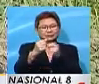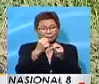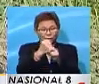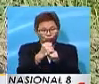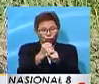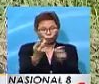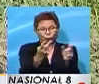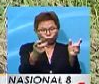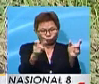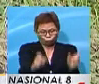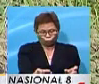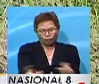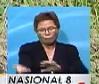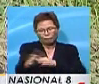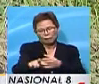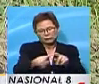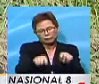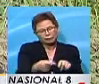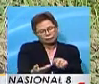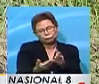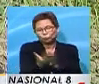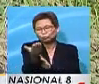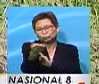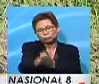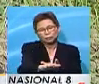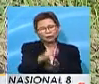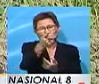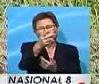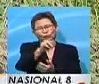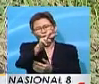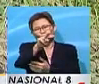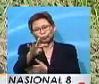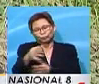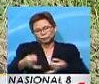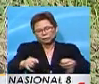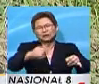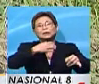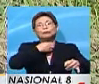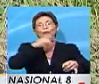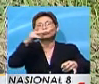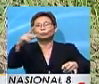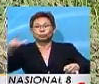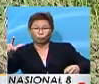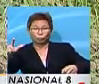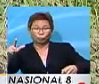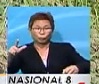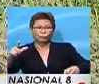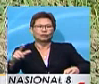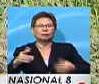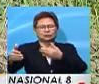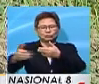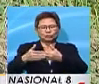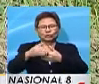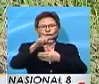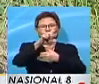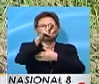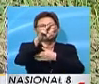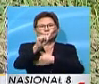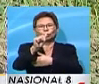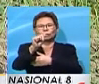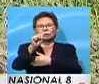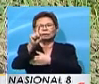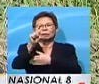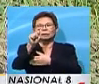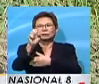tahun meninggal dunia di lokasi insiden K 24 Jalan Ipoh Kuala Lumpur berhampiran gua Tempurung Ipoh